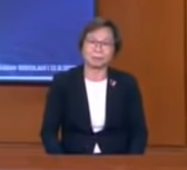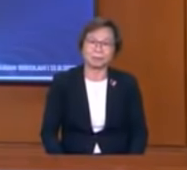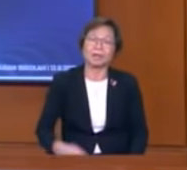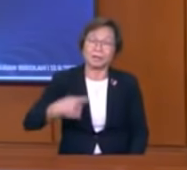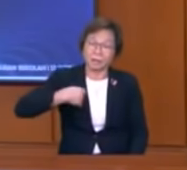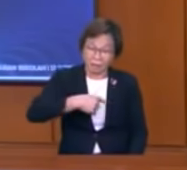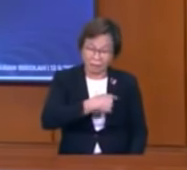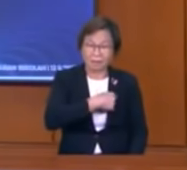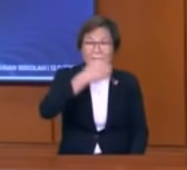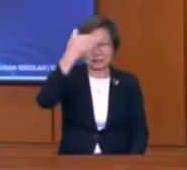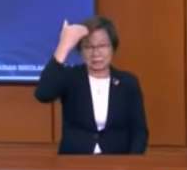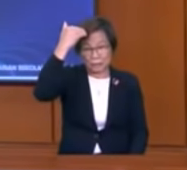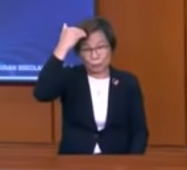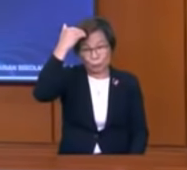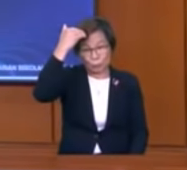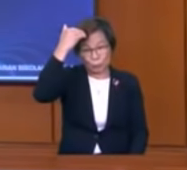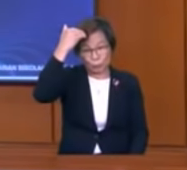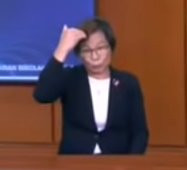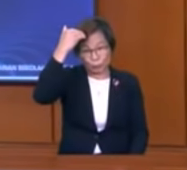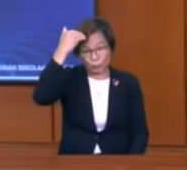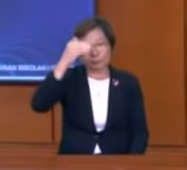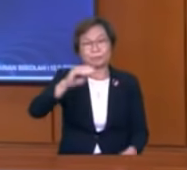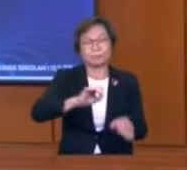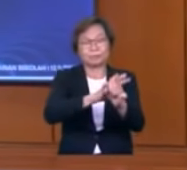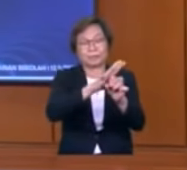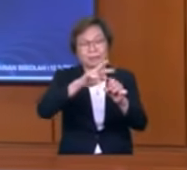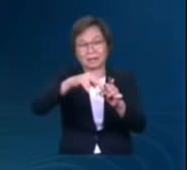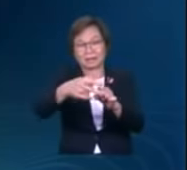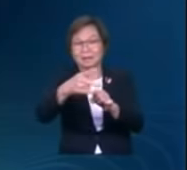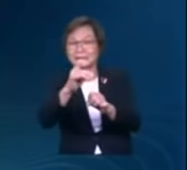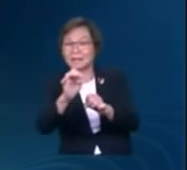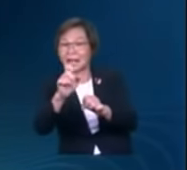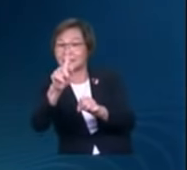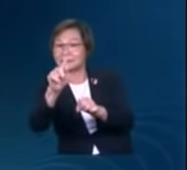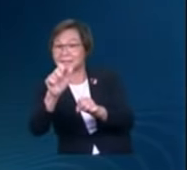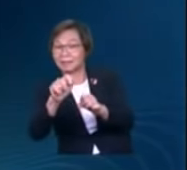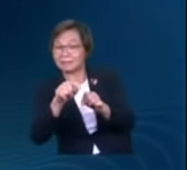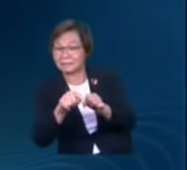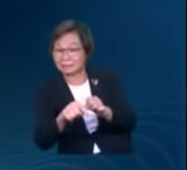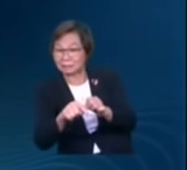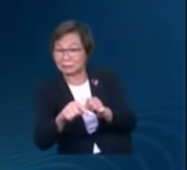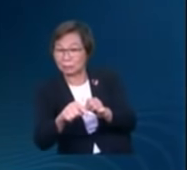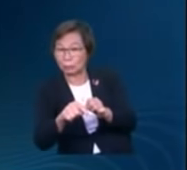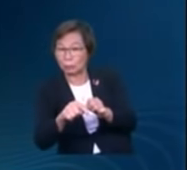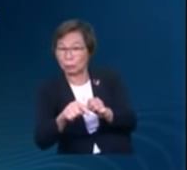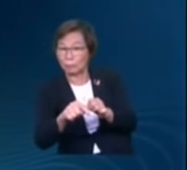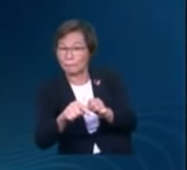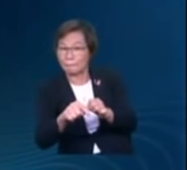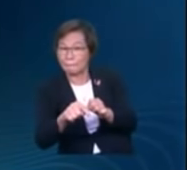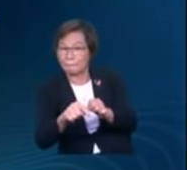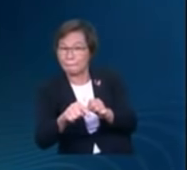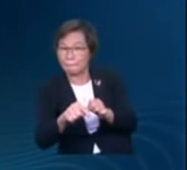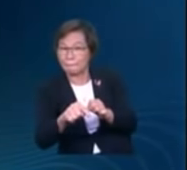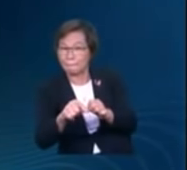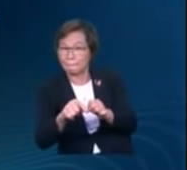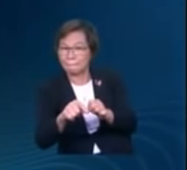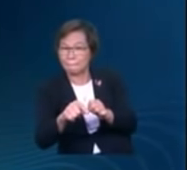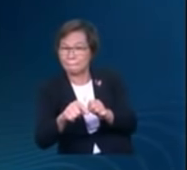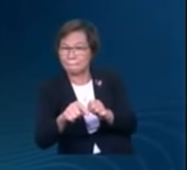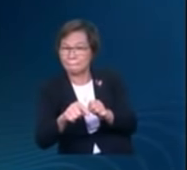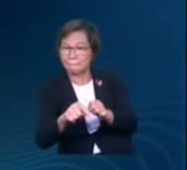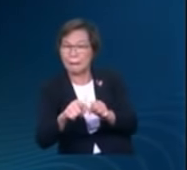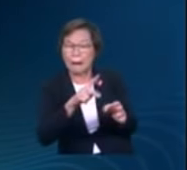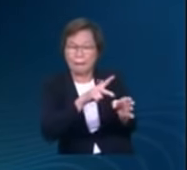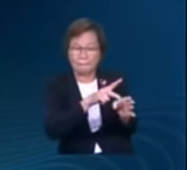kita tahu dalam konteks Delta varian atau varian Delta ini antara pandangan yang diberikan dalam